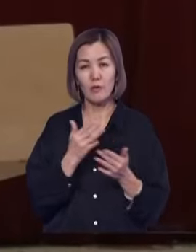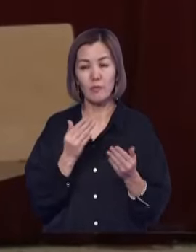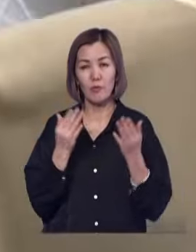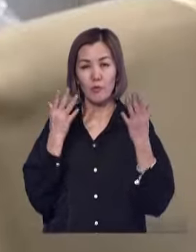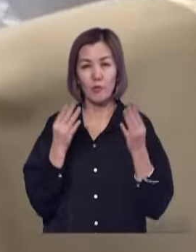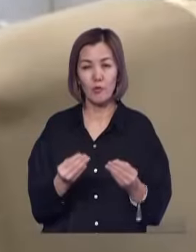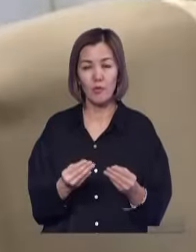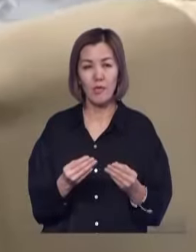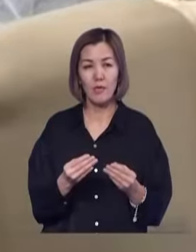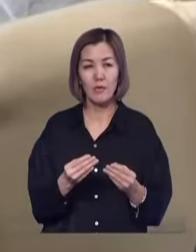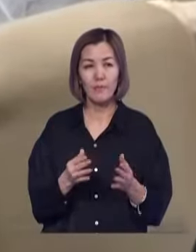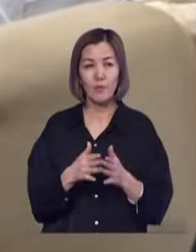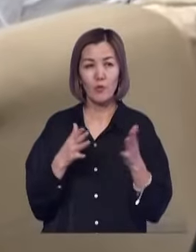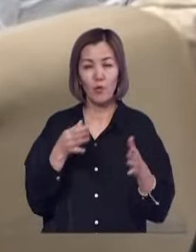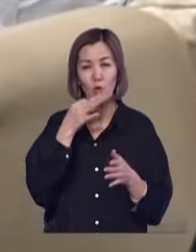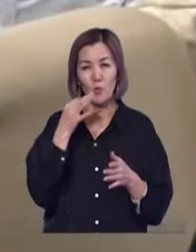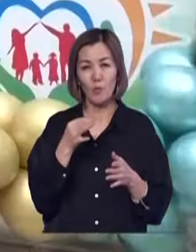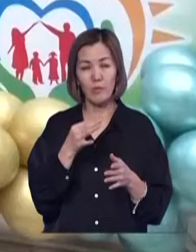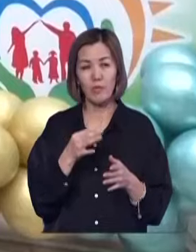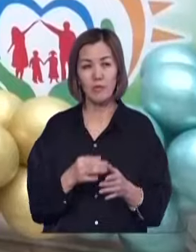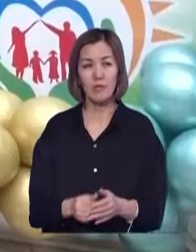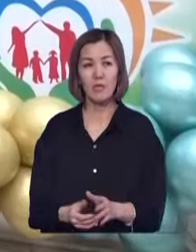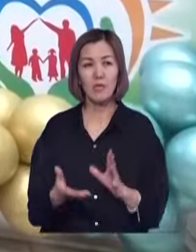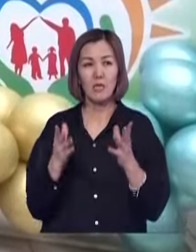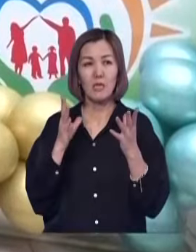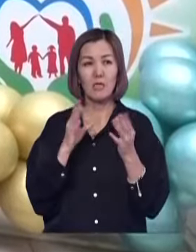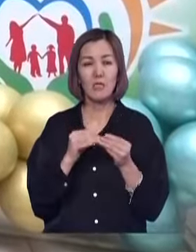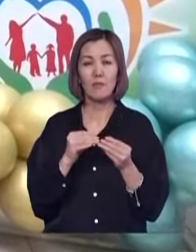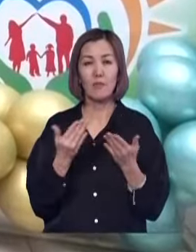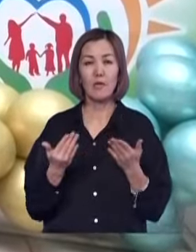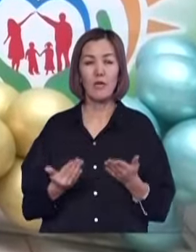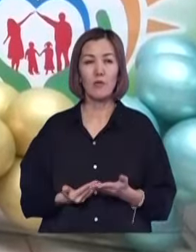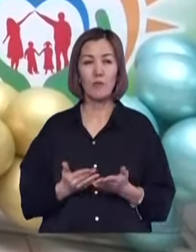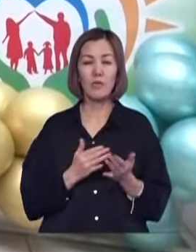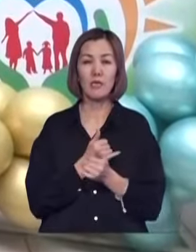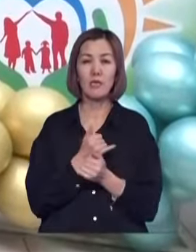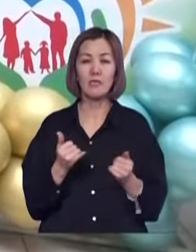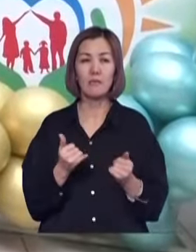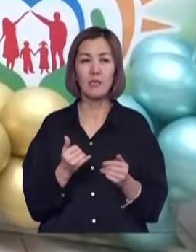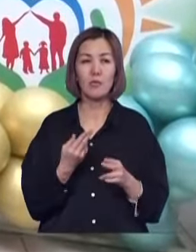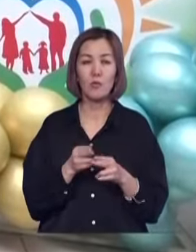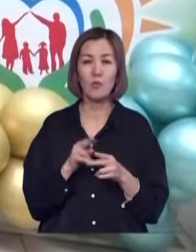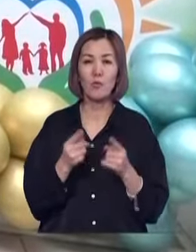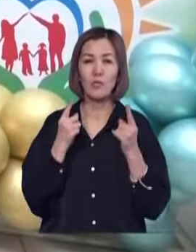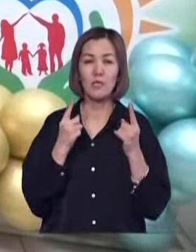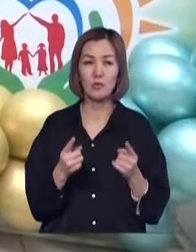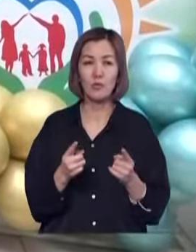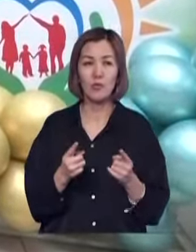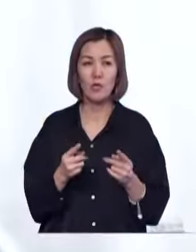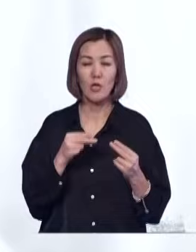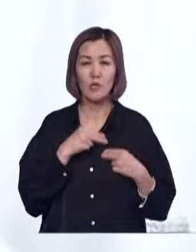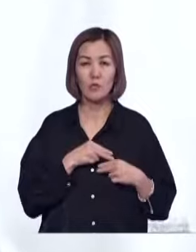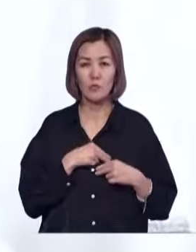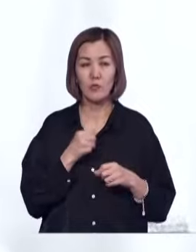жиын мамандар үшін үлкен тәжірибе екенін айтады. Жалпы қоғамда әлеуметтік педагогтардың қызметі өте орасан зор, олар балалармен тікелей жұмыс